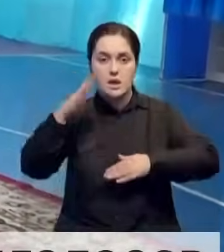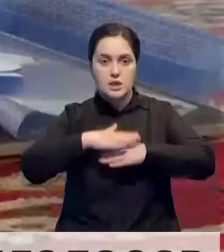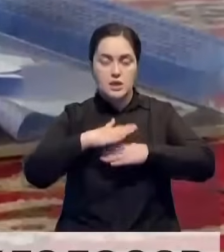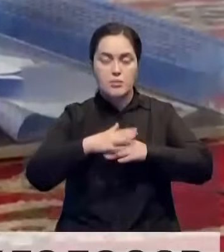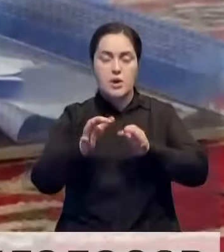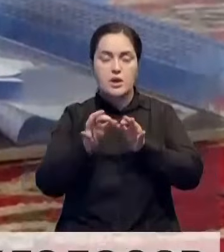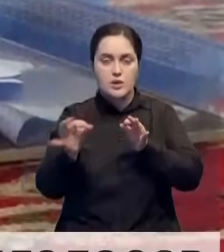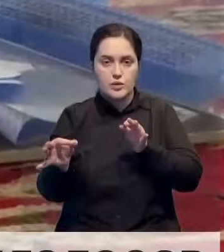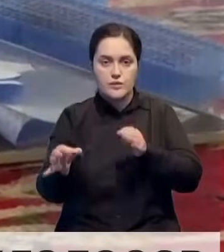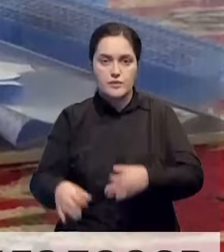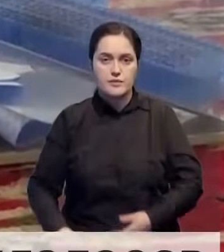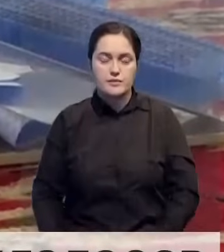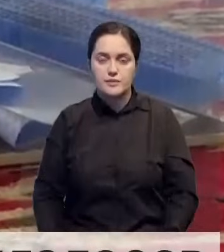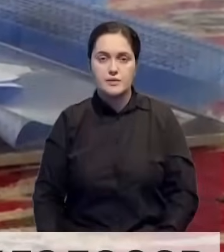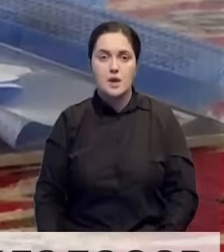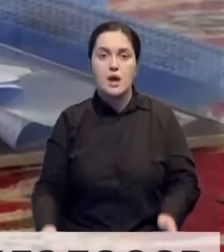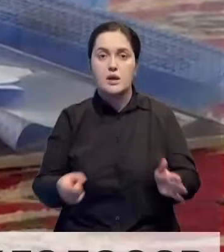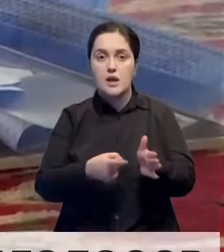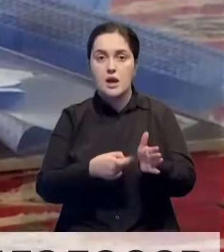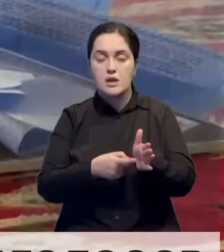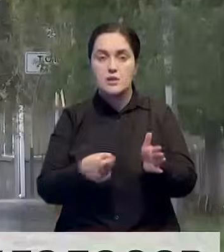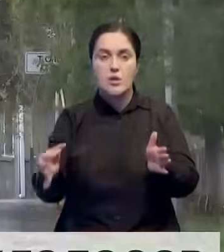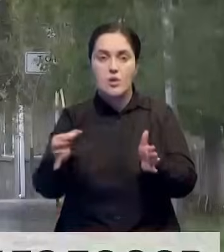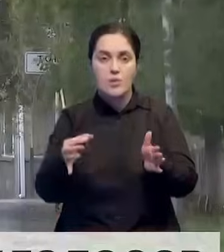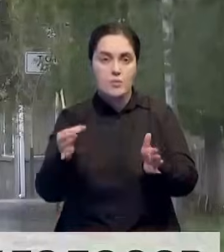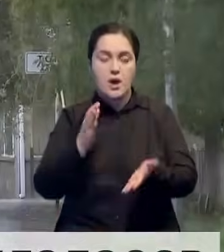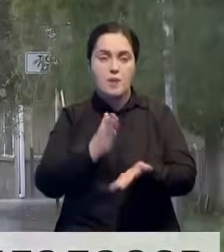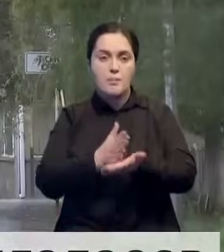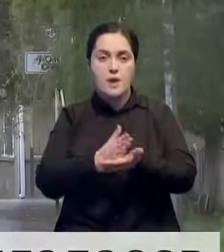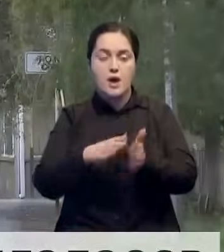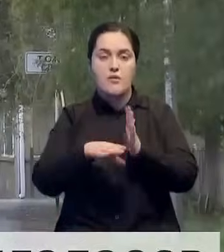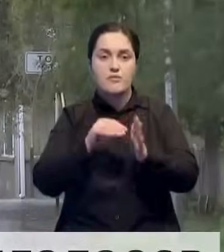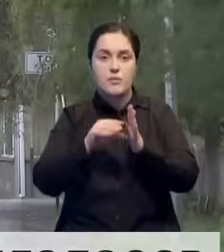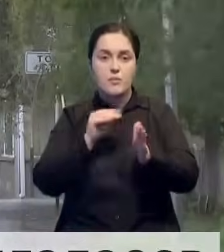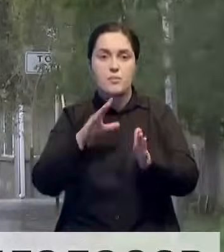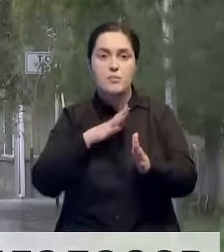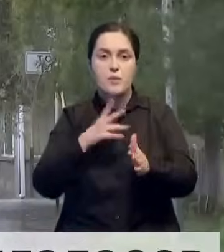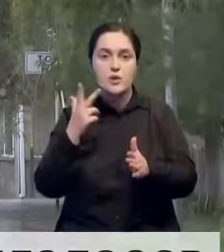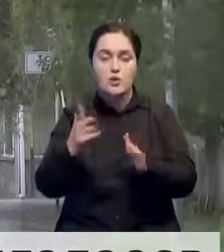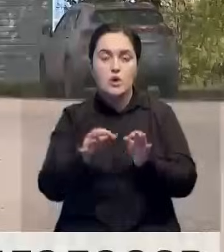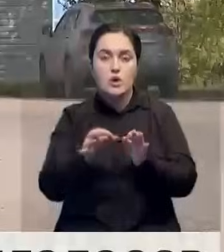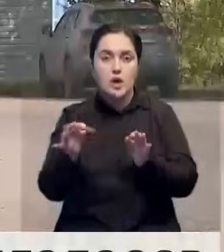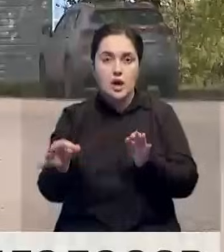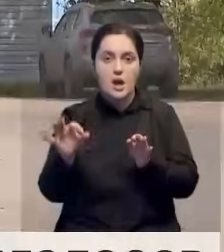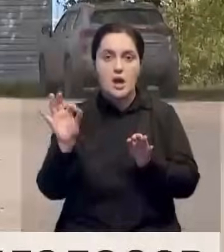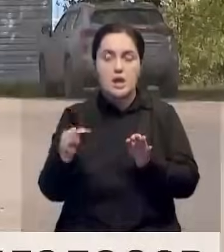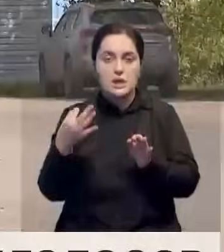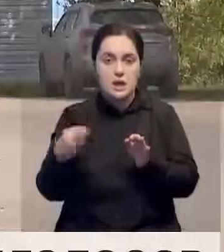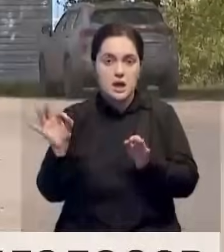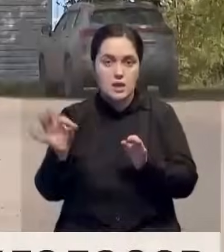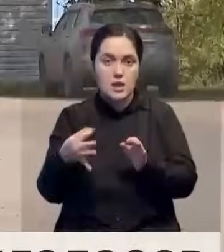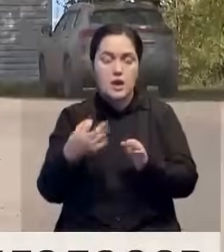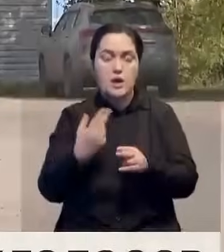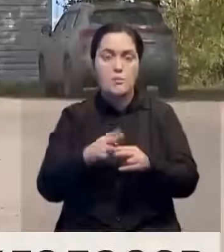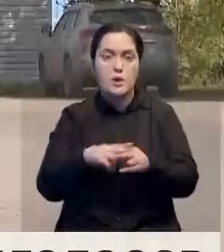и областных городов. К примеру, в Карагандинской области прямые выборы акимов проходили сразу в 3 районах. В Осакаровском, к слову, еще